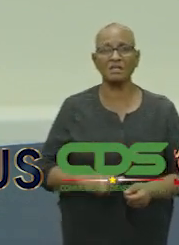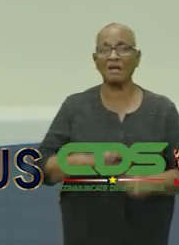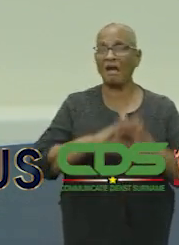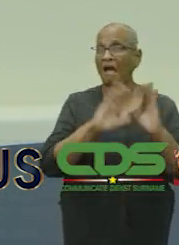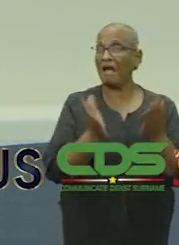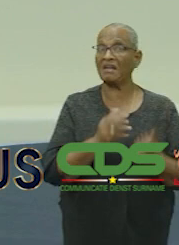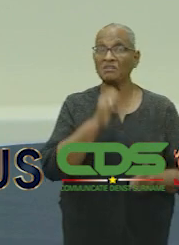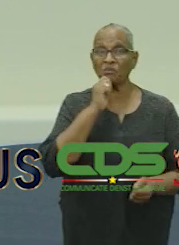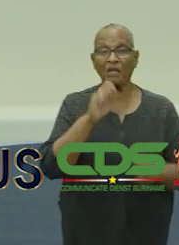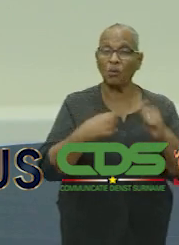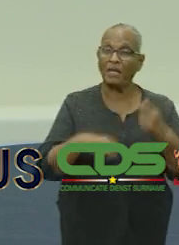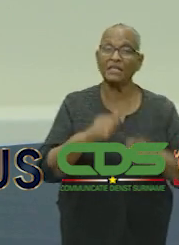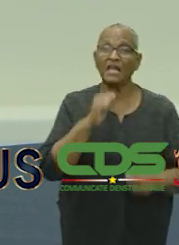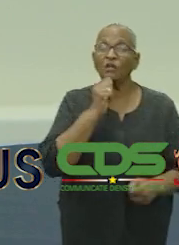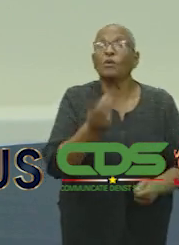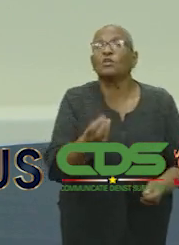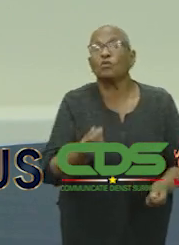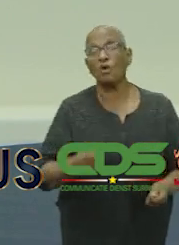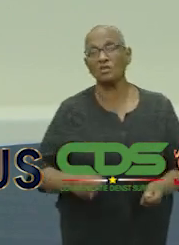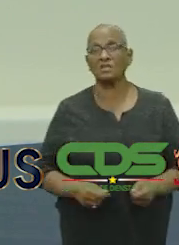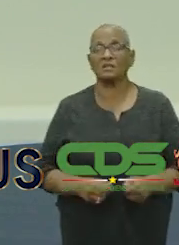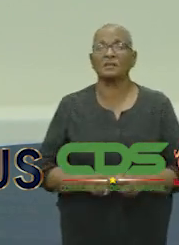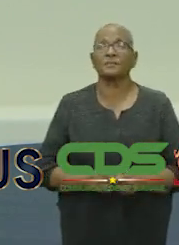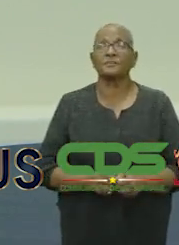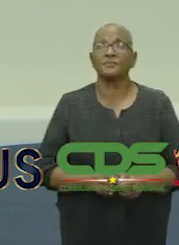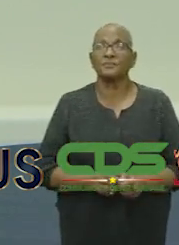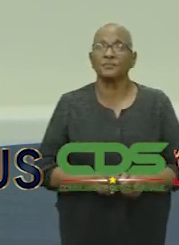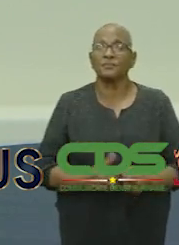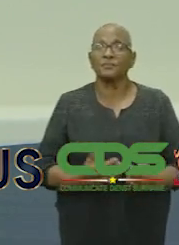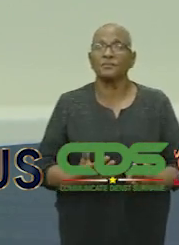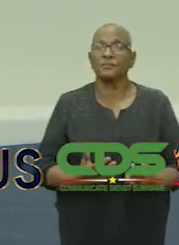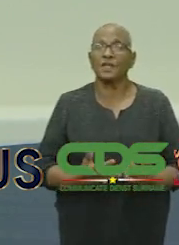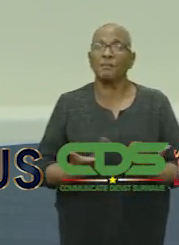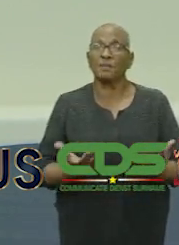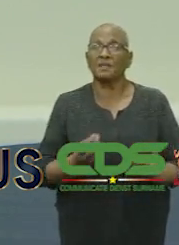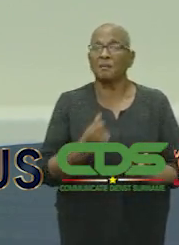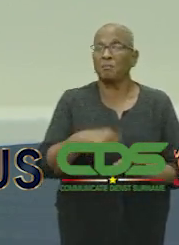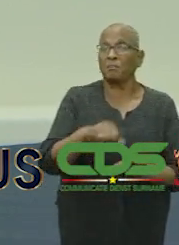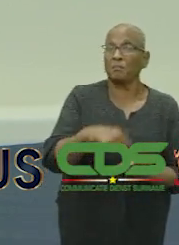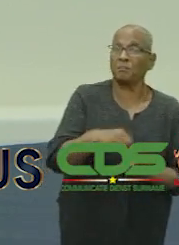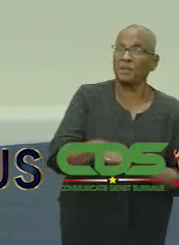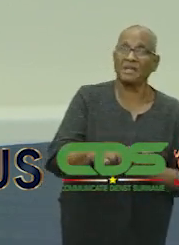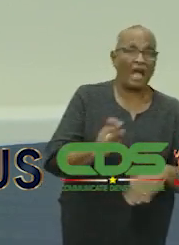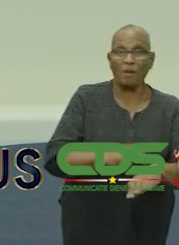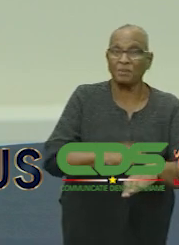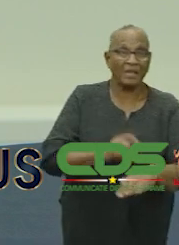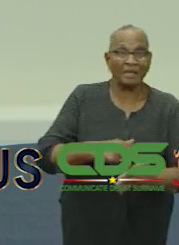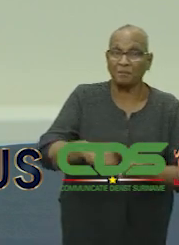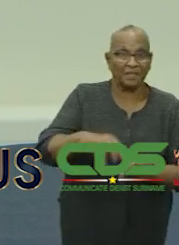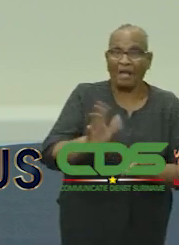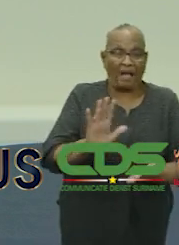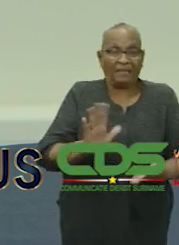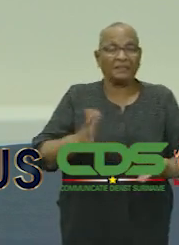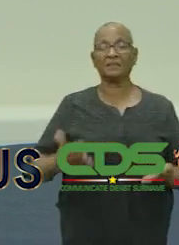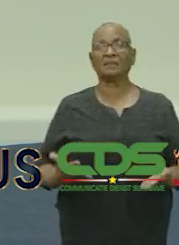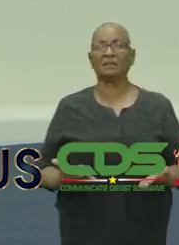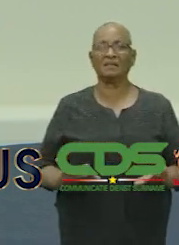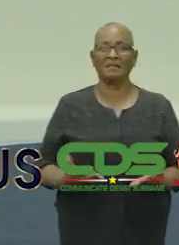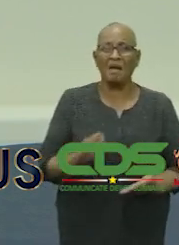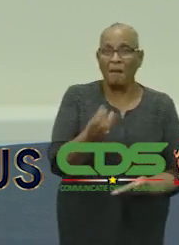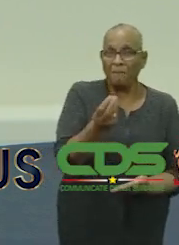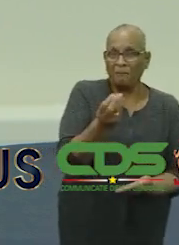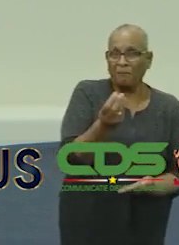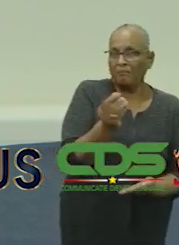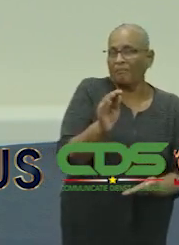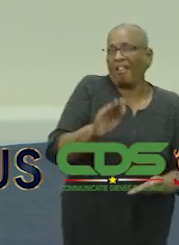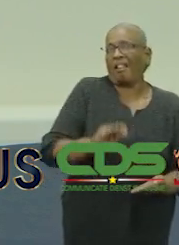praat over kwaliteit. Men praat over betalingen die niet op tijd plaatsvinden. Men vindt de prijzen te